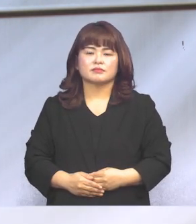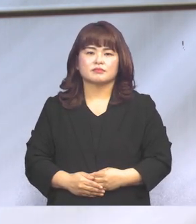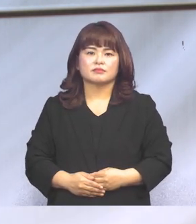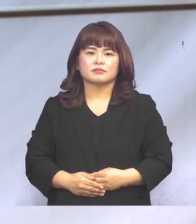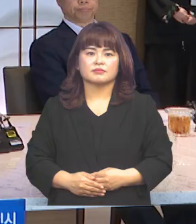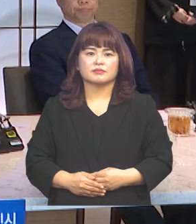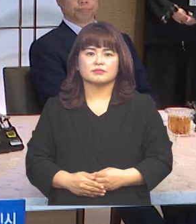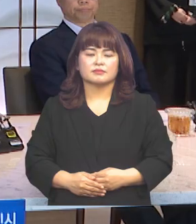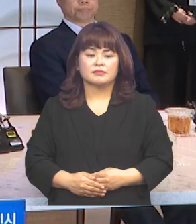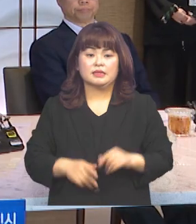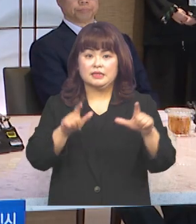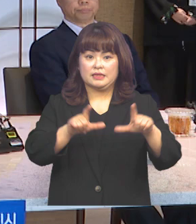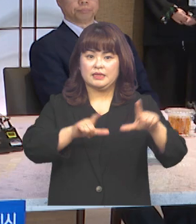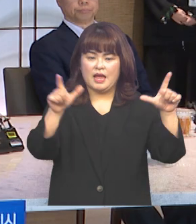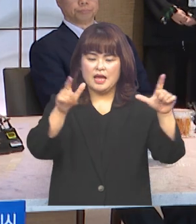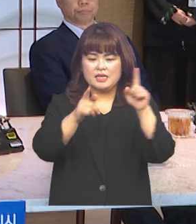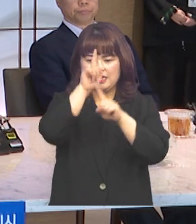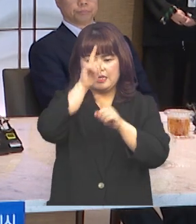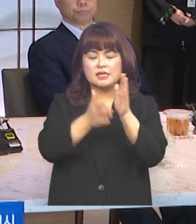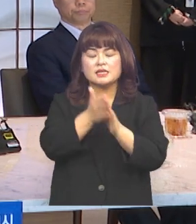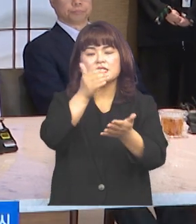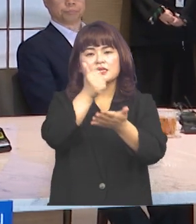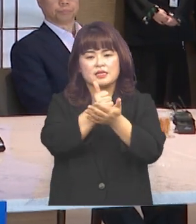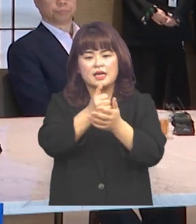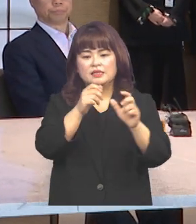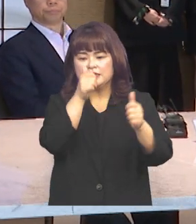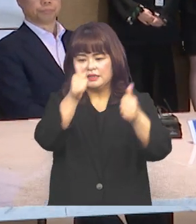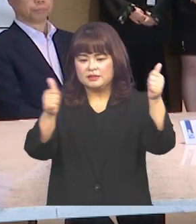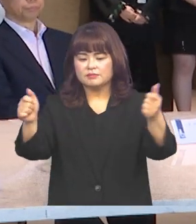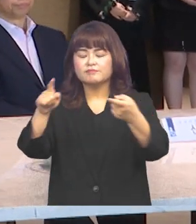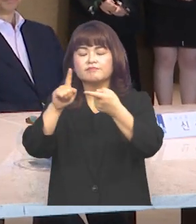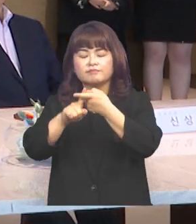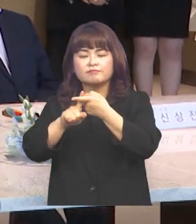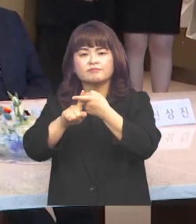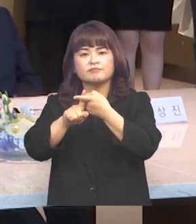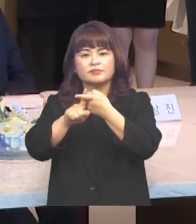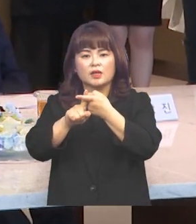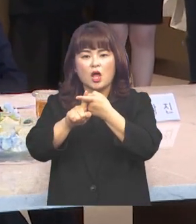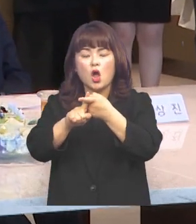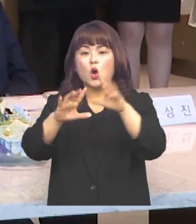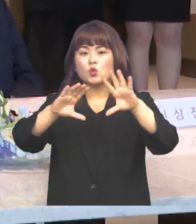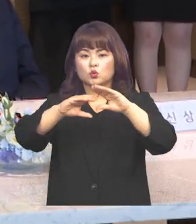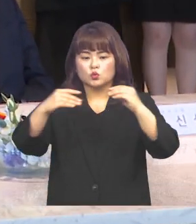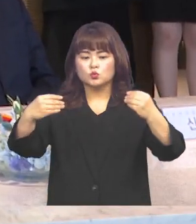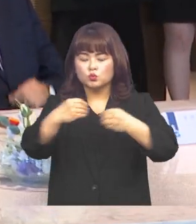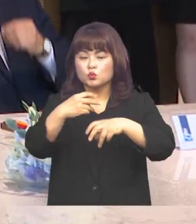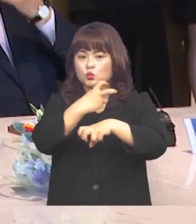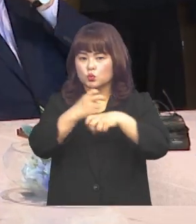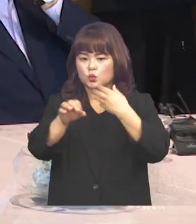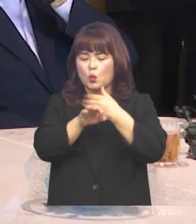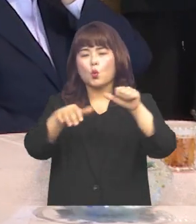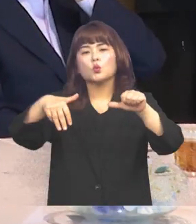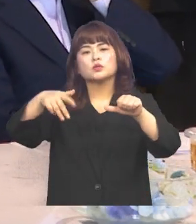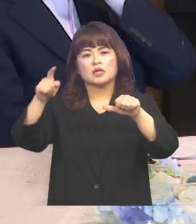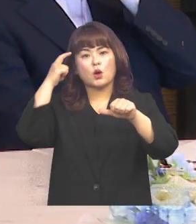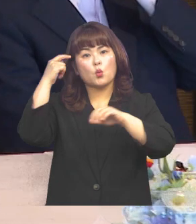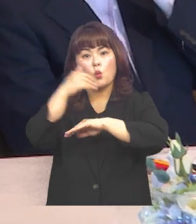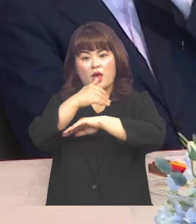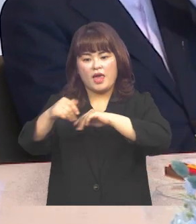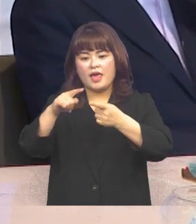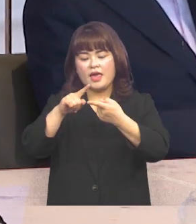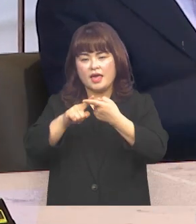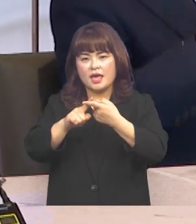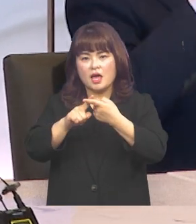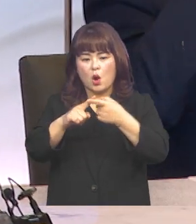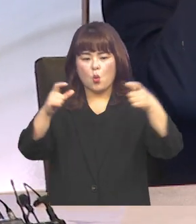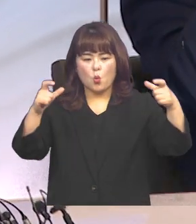했습니다. 이날 이 시장 등 4개 시시장들은 이 노선안을 국토교통부 제5차 국가철도망